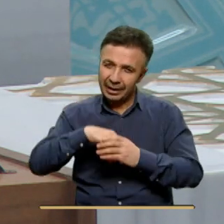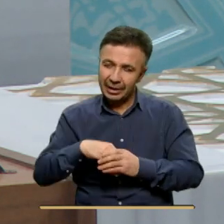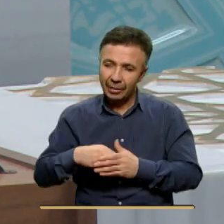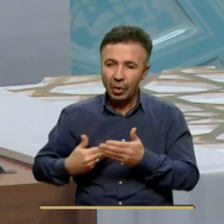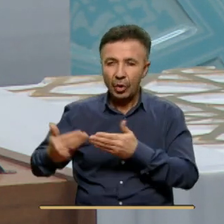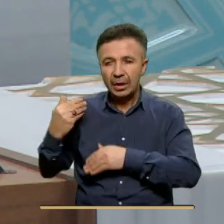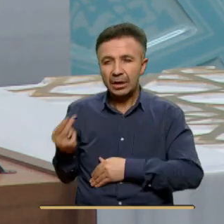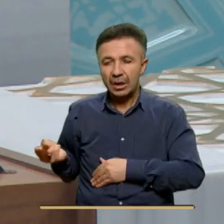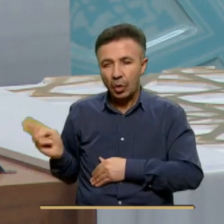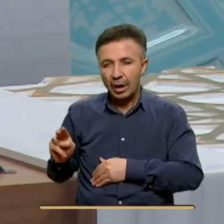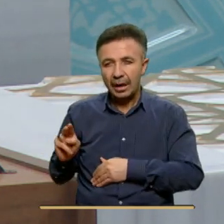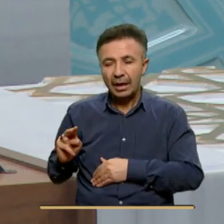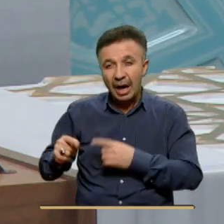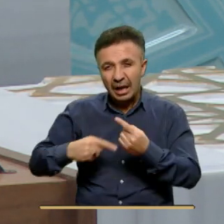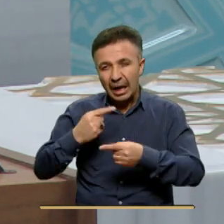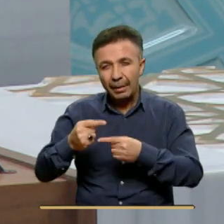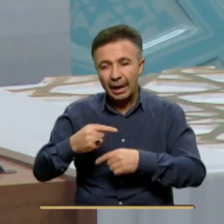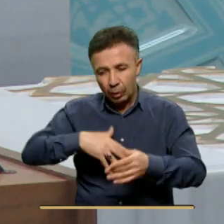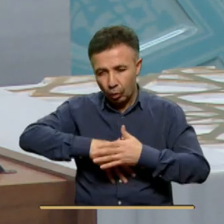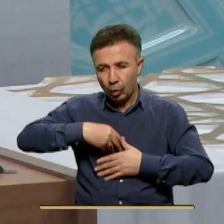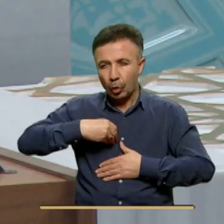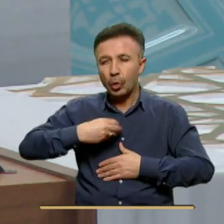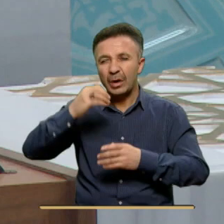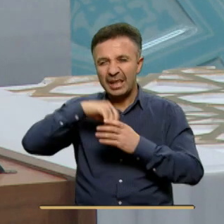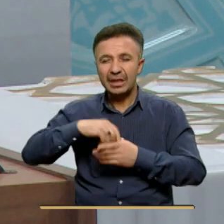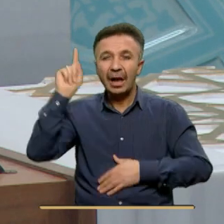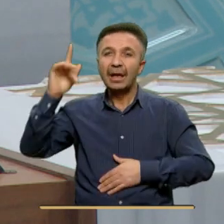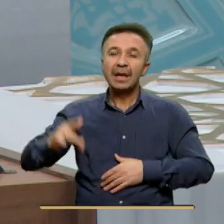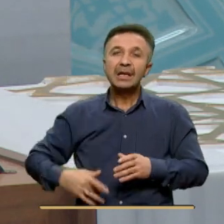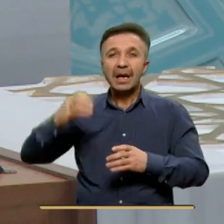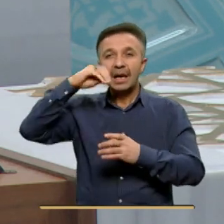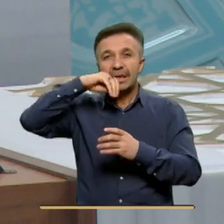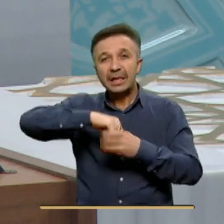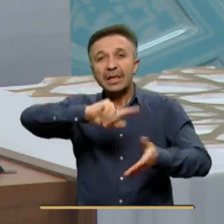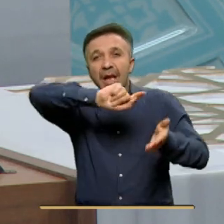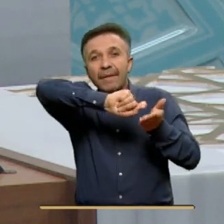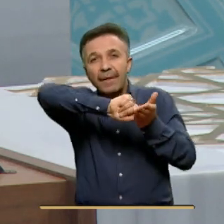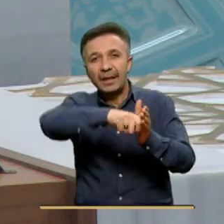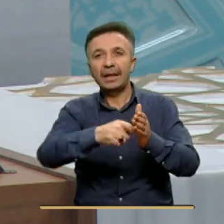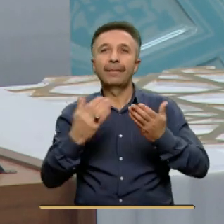geçmişlerimizin ruhları için, Allah rızası için. El-Fatiha.